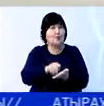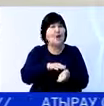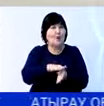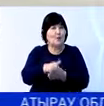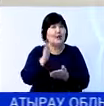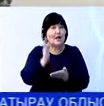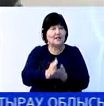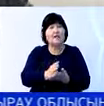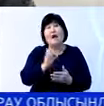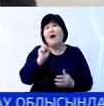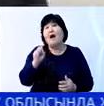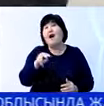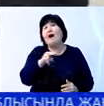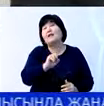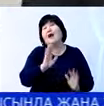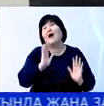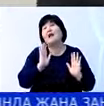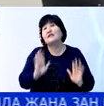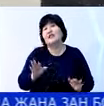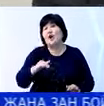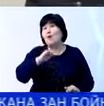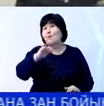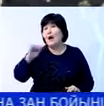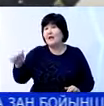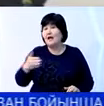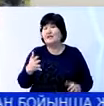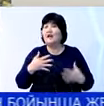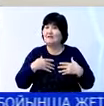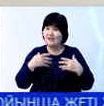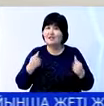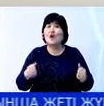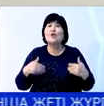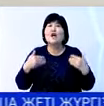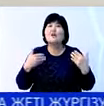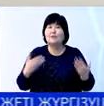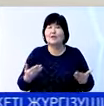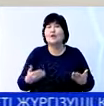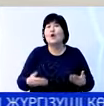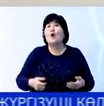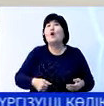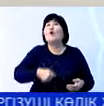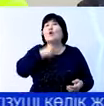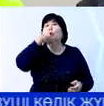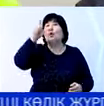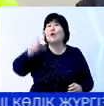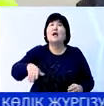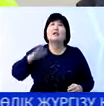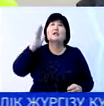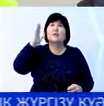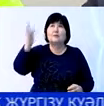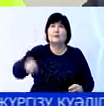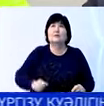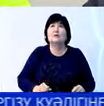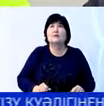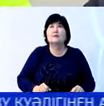жатыр. Алла тек балдарымызға денсаулық берсін. Үлкен азамат болсын. Я проводил